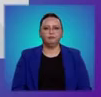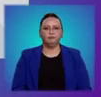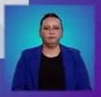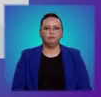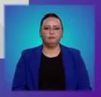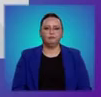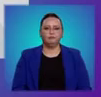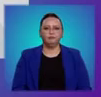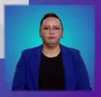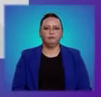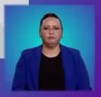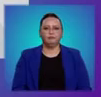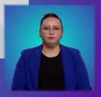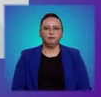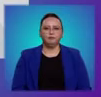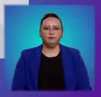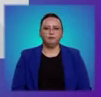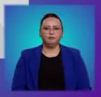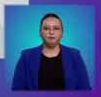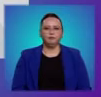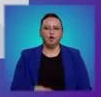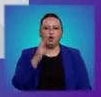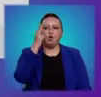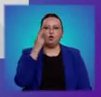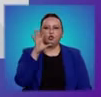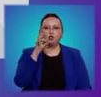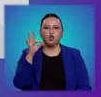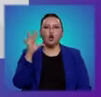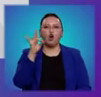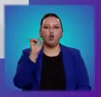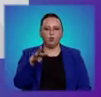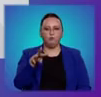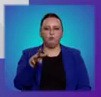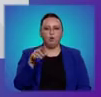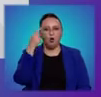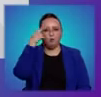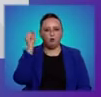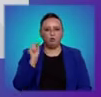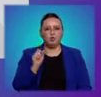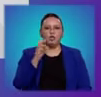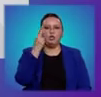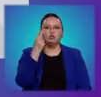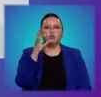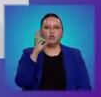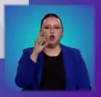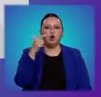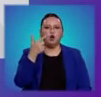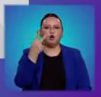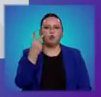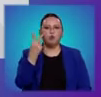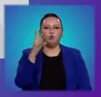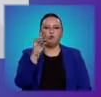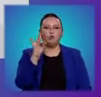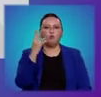үгнээс үүссэн бах нь. За цөөрм гэдэг үгийг монгол бичгээр цөгүрм гэж бичсэн байна. Үнийг